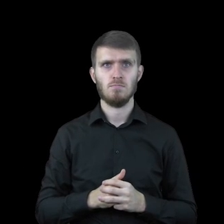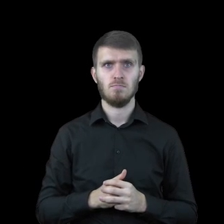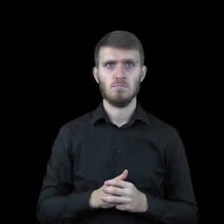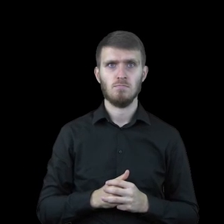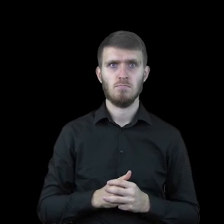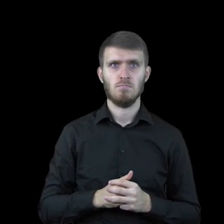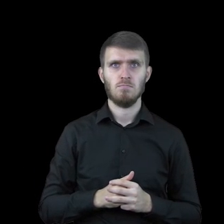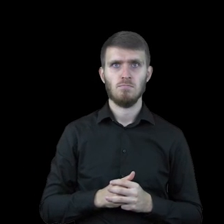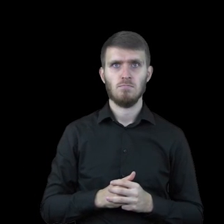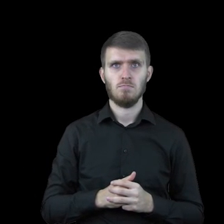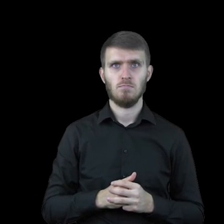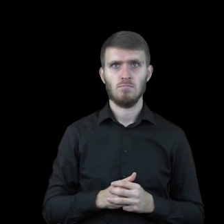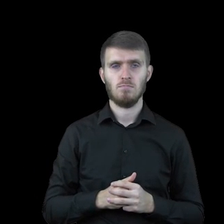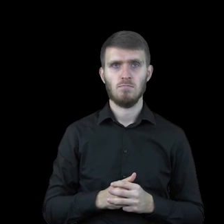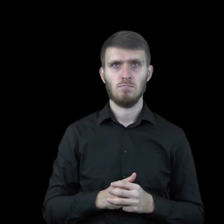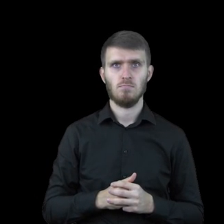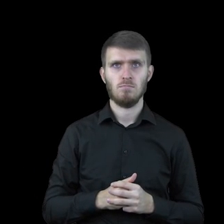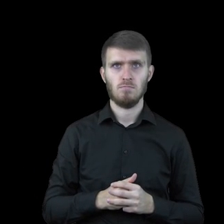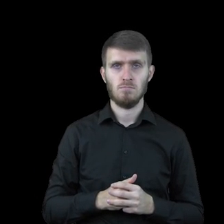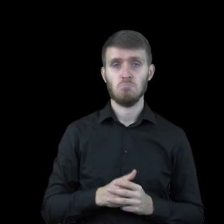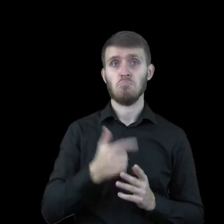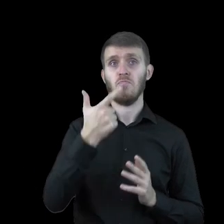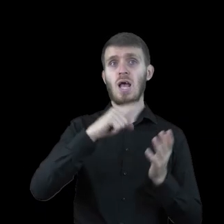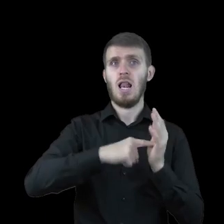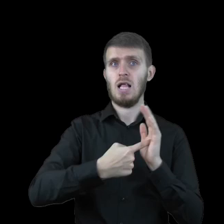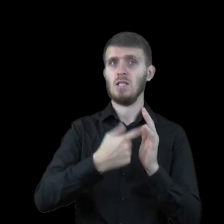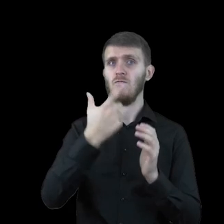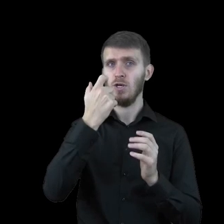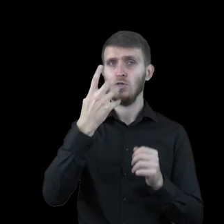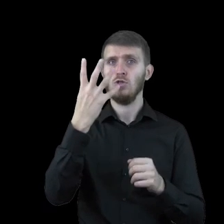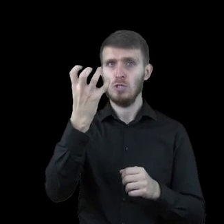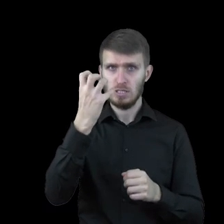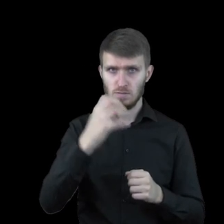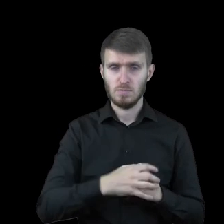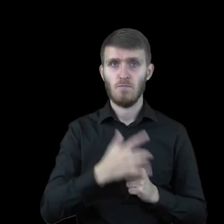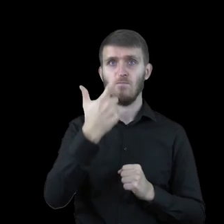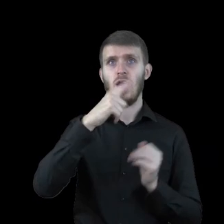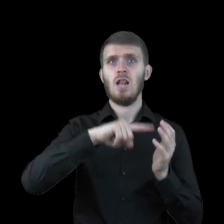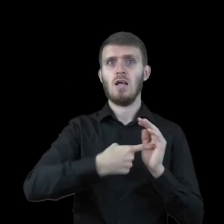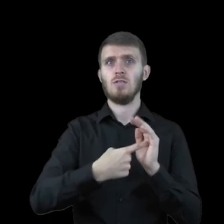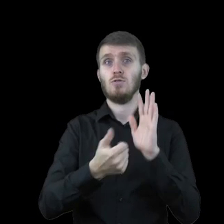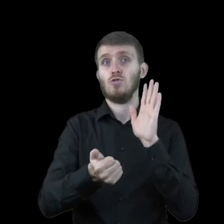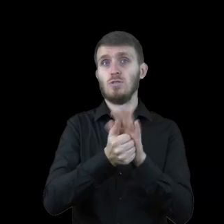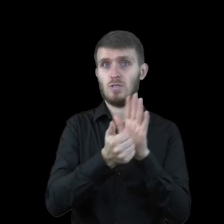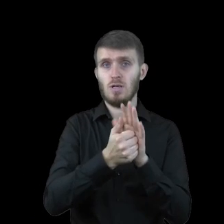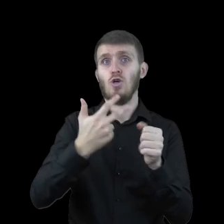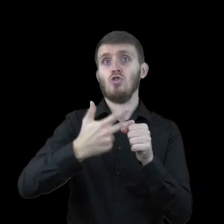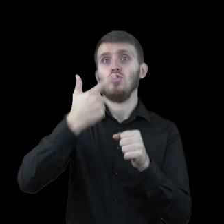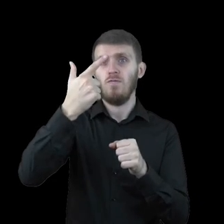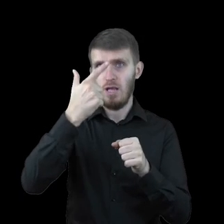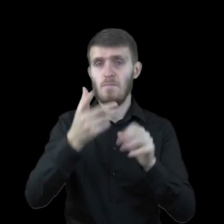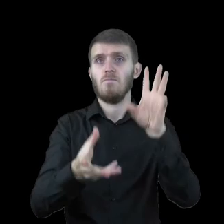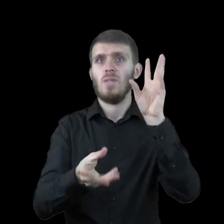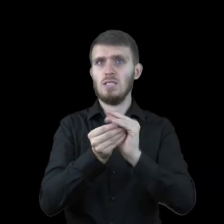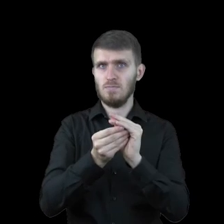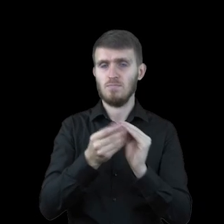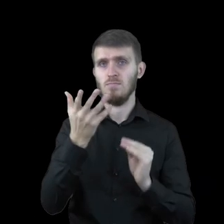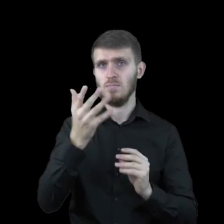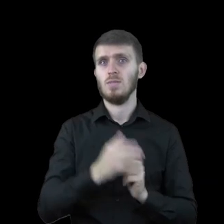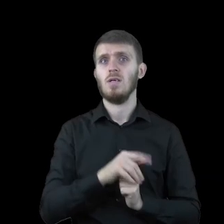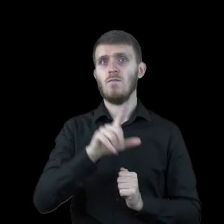możemy zapisać sobie, że jest ona podzielna przez 2. 2 razy 200 to 400. 2 razy